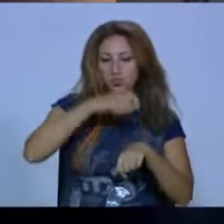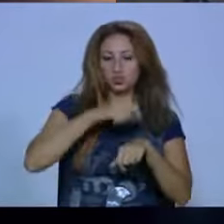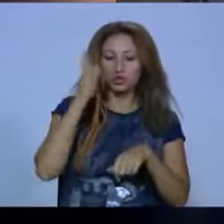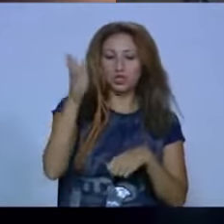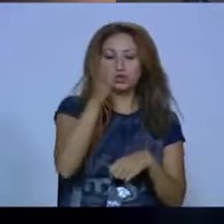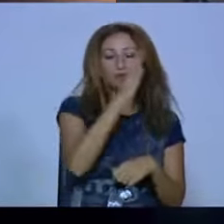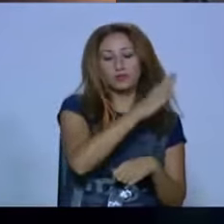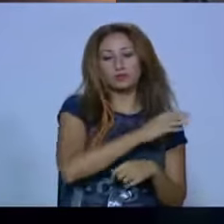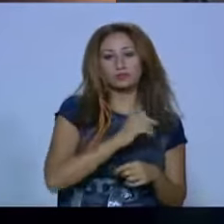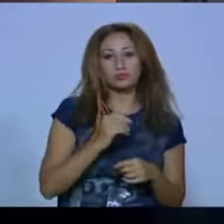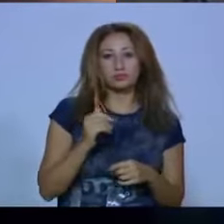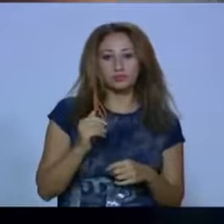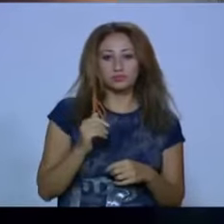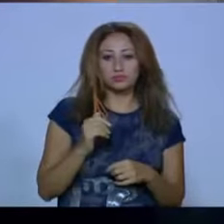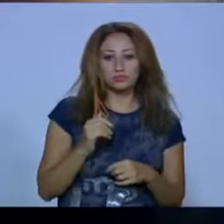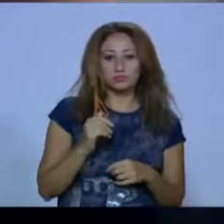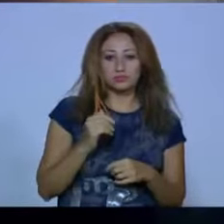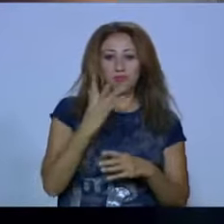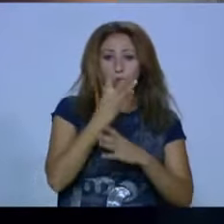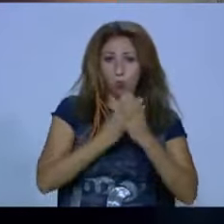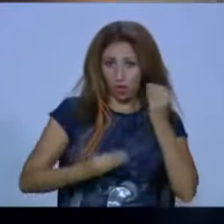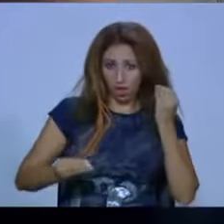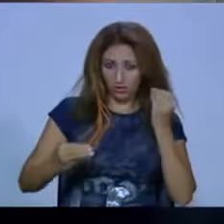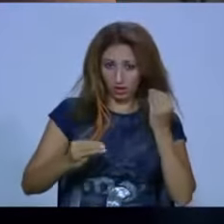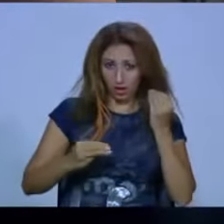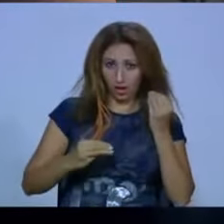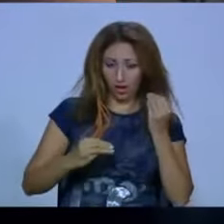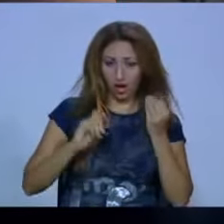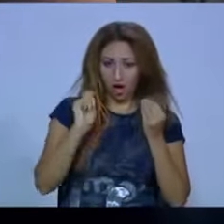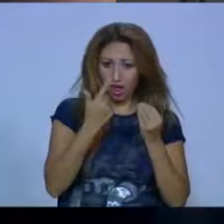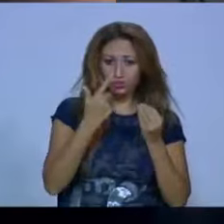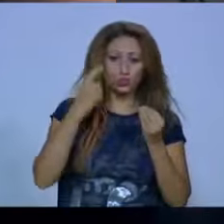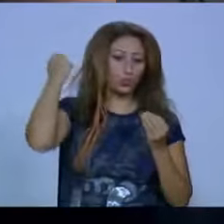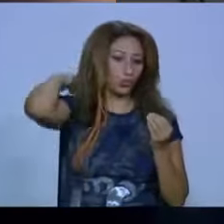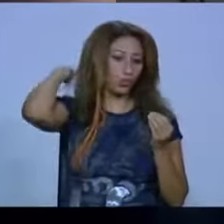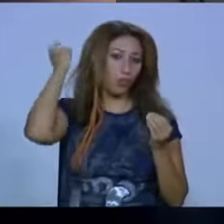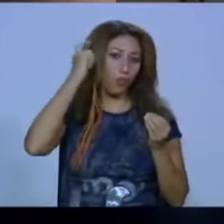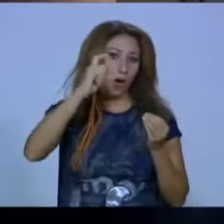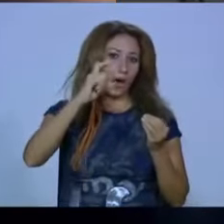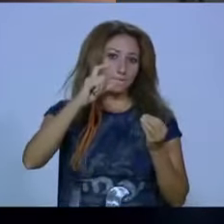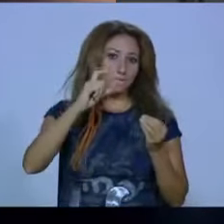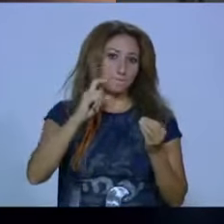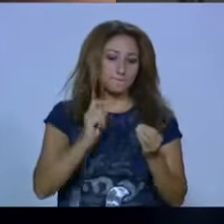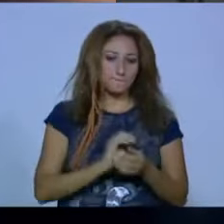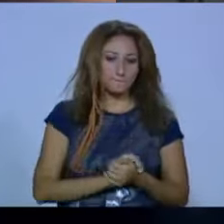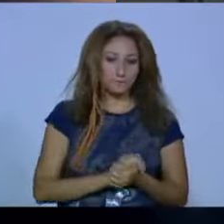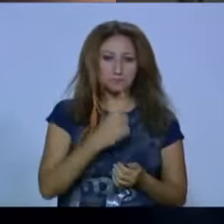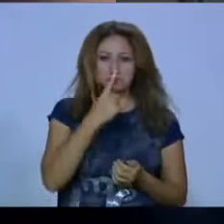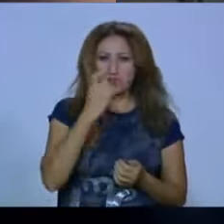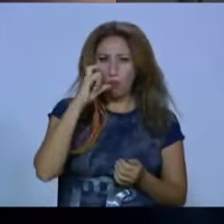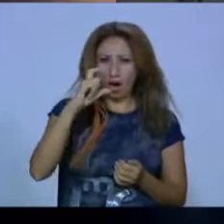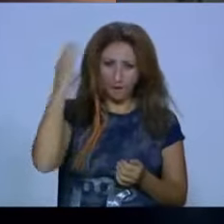كتير ودكاترة كتير. ظهرت بعد الولادة الوحمة؟ بعد الولادة مباشرة على طول. فقالوا لي دي وحمة جلدية